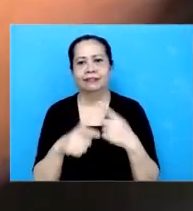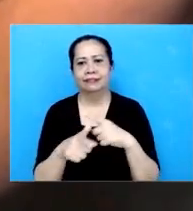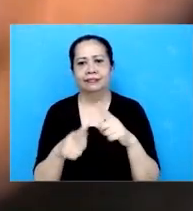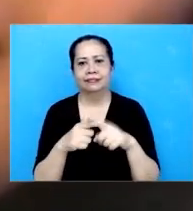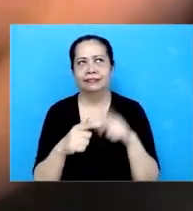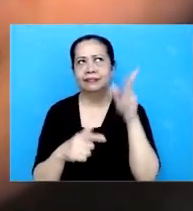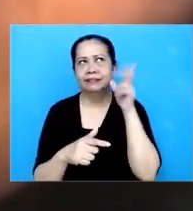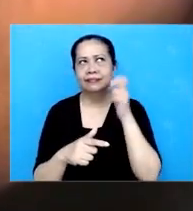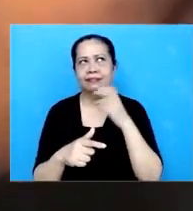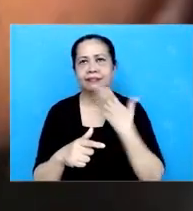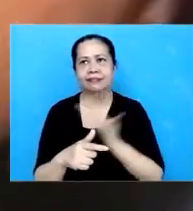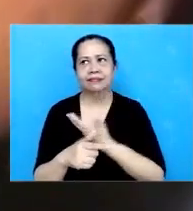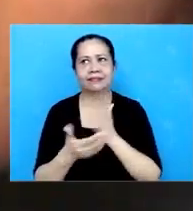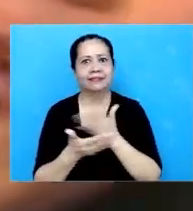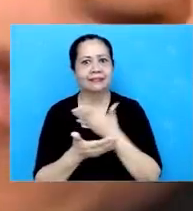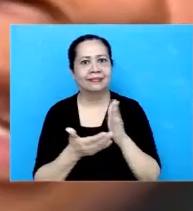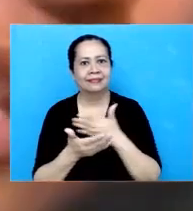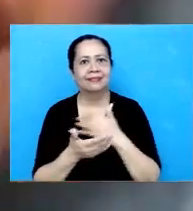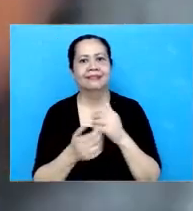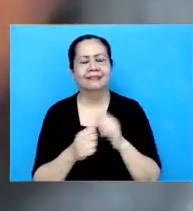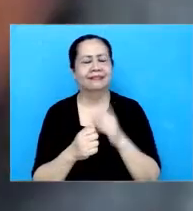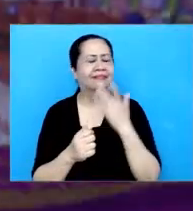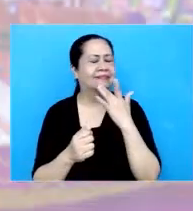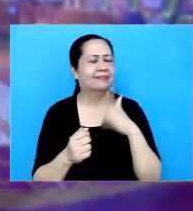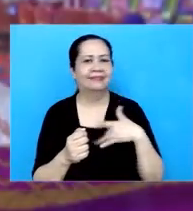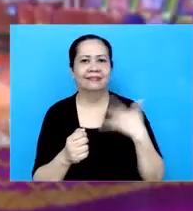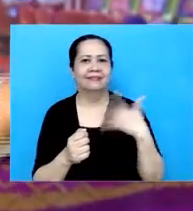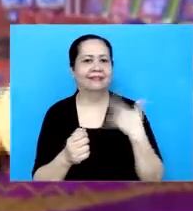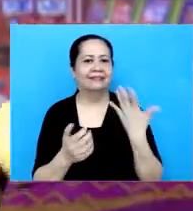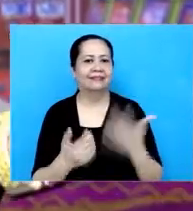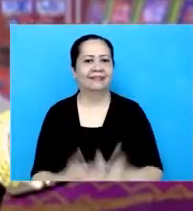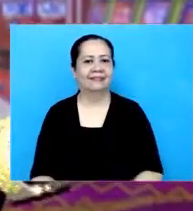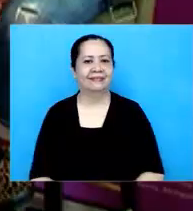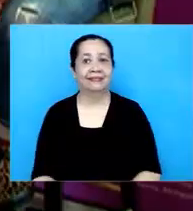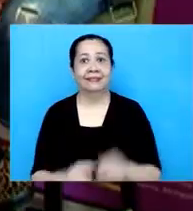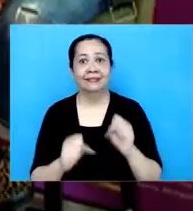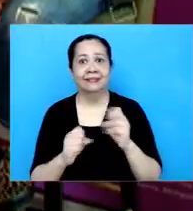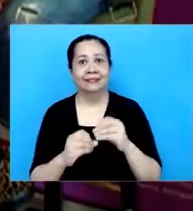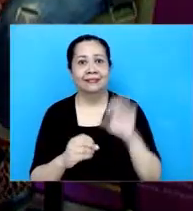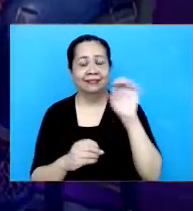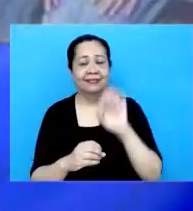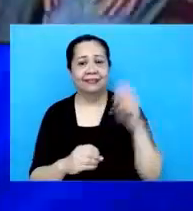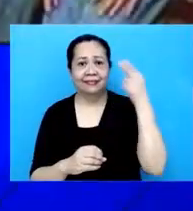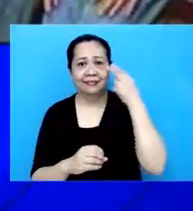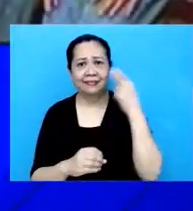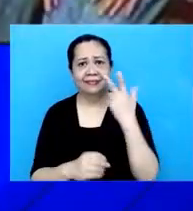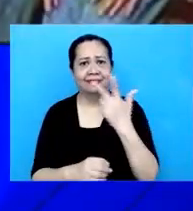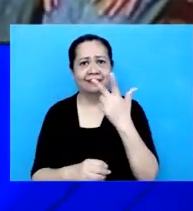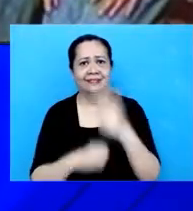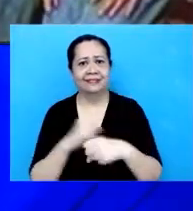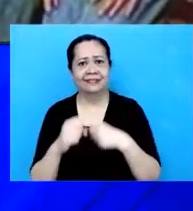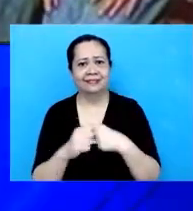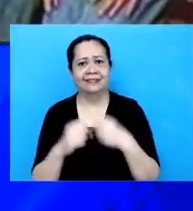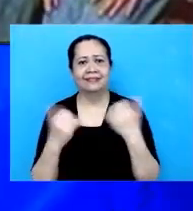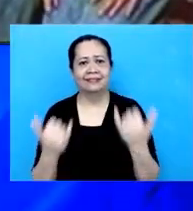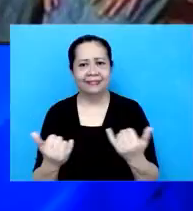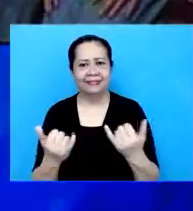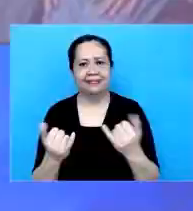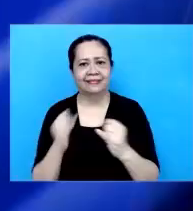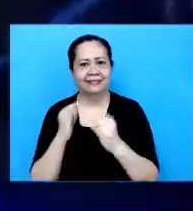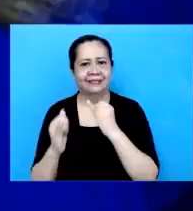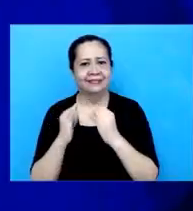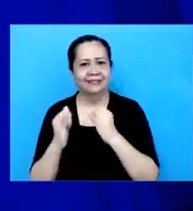kanta. Mm-hmm. Ganun. Ang sarap ng feeling. So, E-Heads, 30 years hence, in-interview ko ito mga